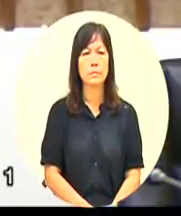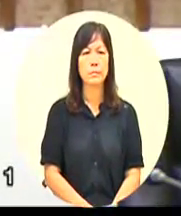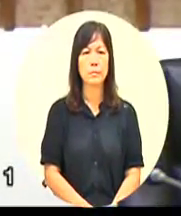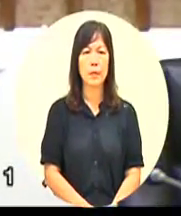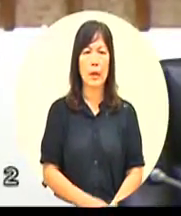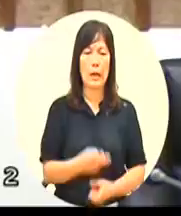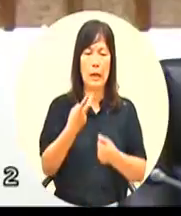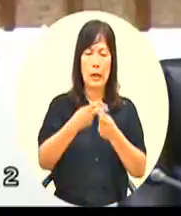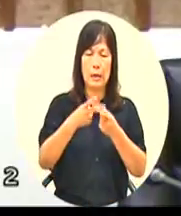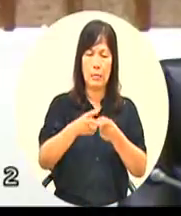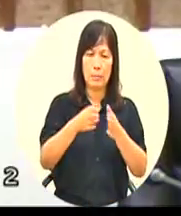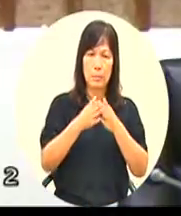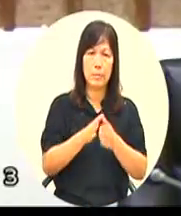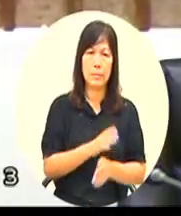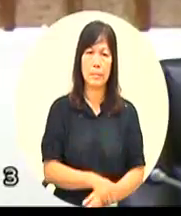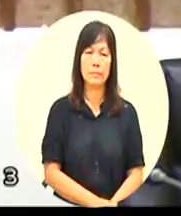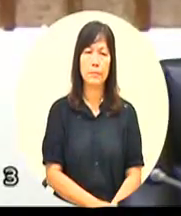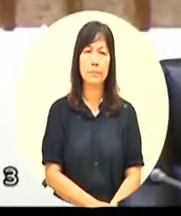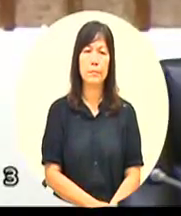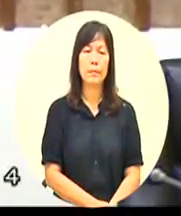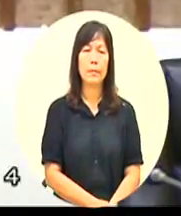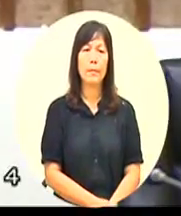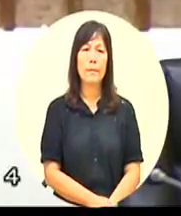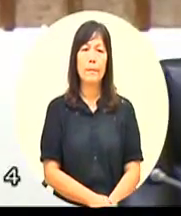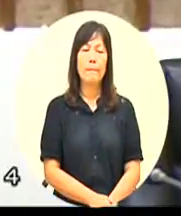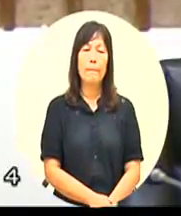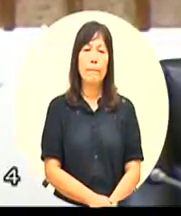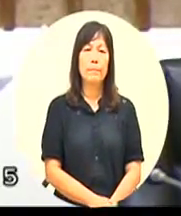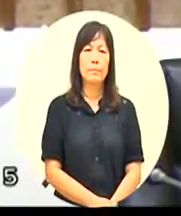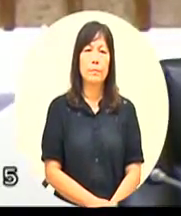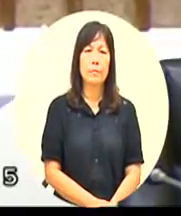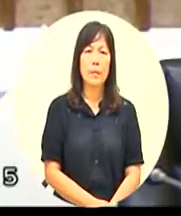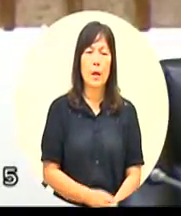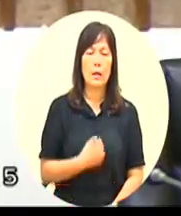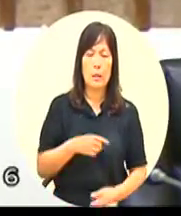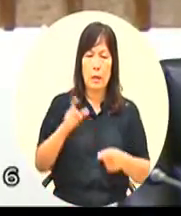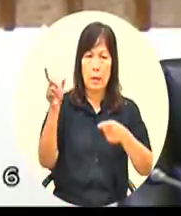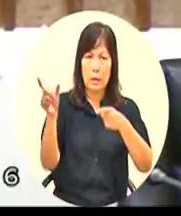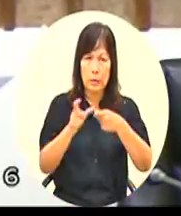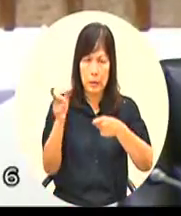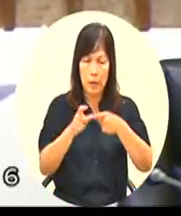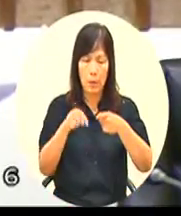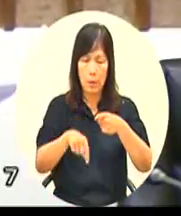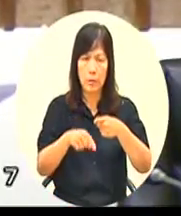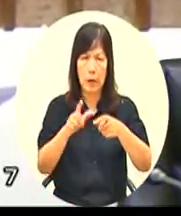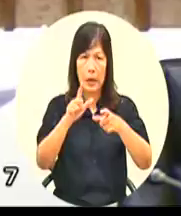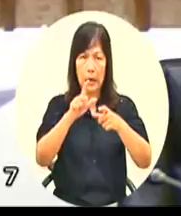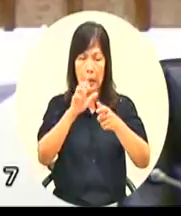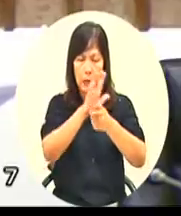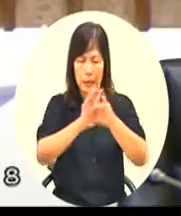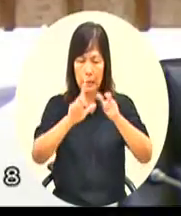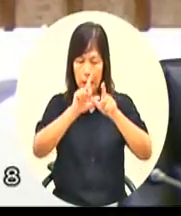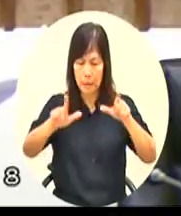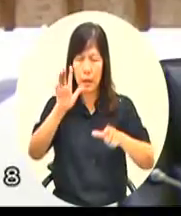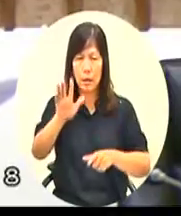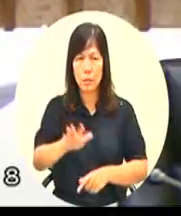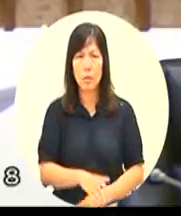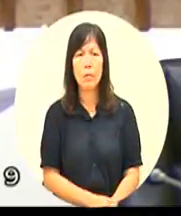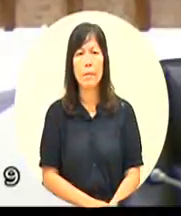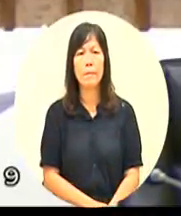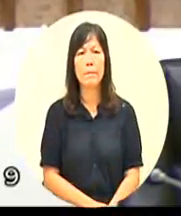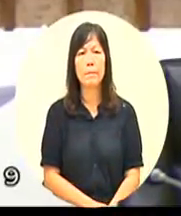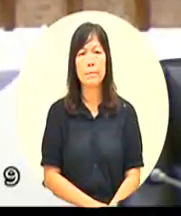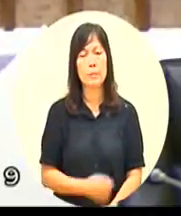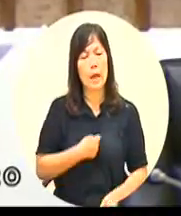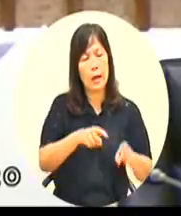来，再给两分钟。 谢谢主席哦。那也知道说台风哦，造成非常大的影响哦。那